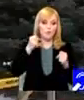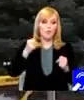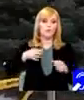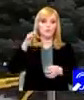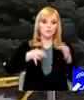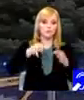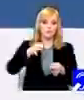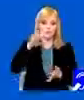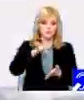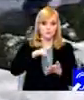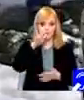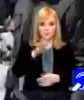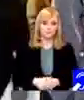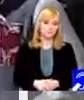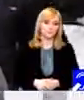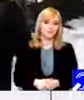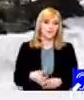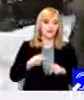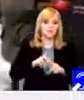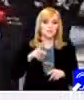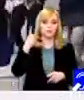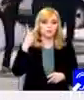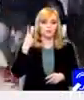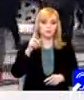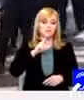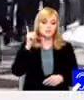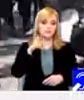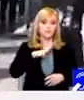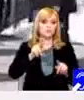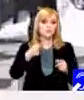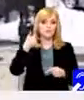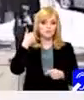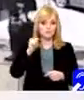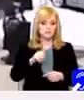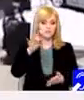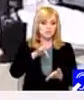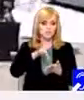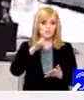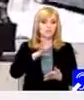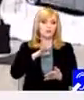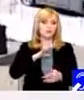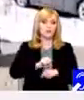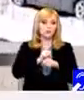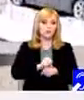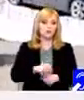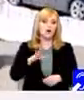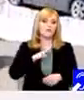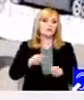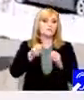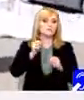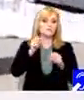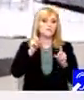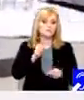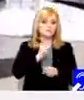al judecătoriei. Cei 21 de tineri reținuți ieri în apropiere de piața Marii Adunări Naționale ar fi vrut să genereze